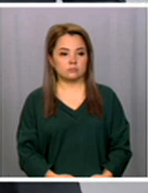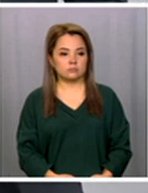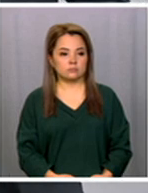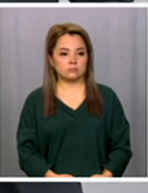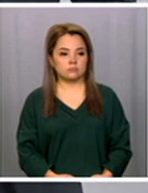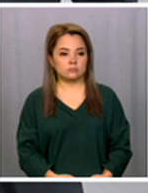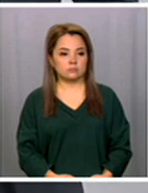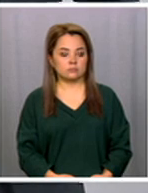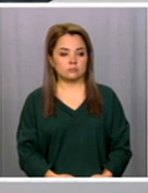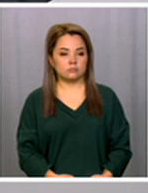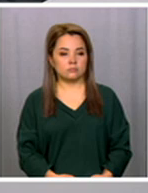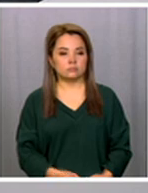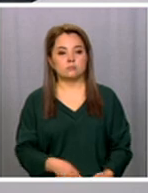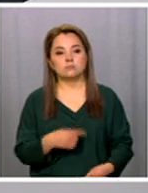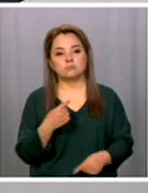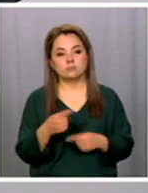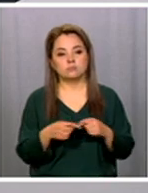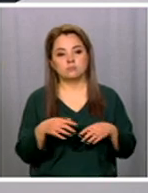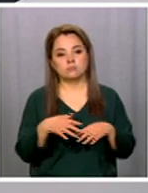Келесі есеп, балалар,